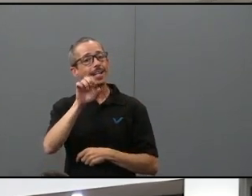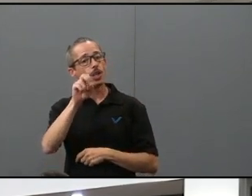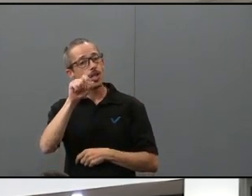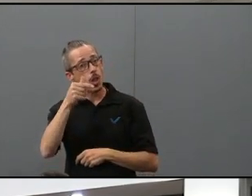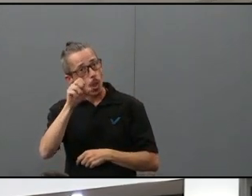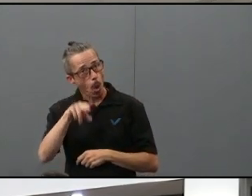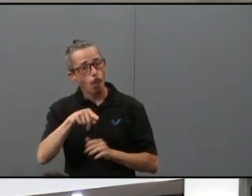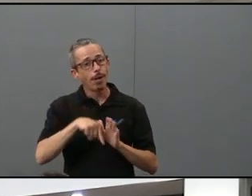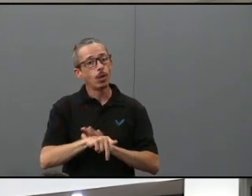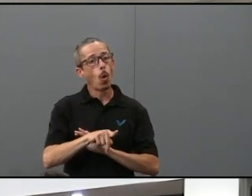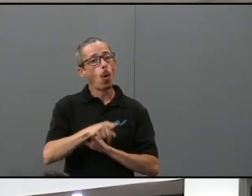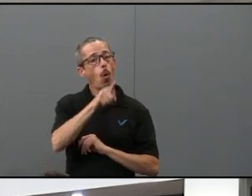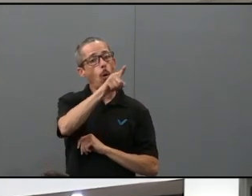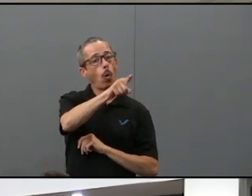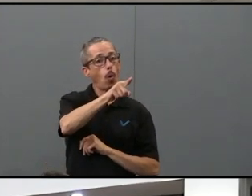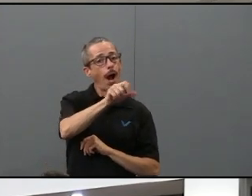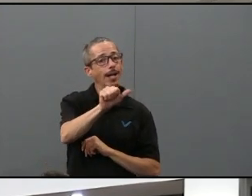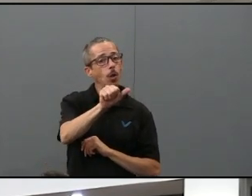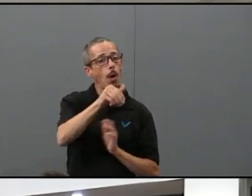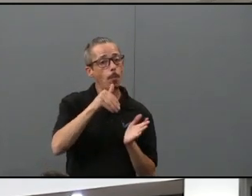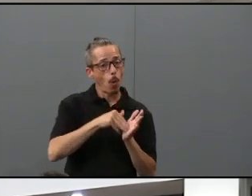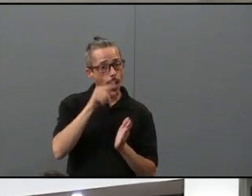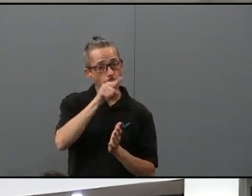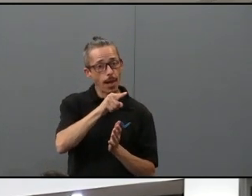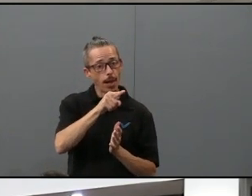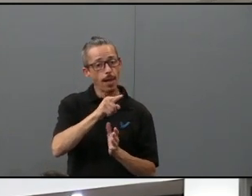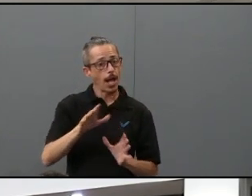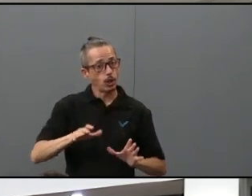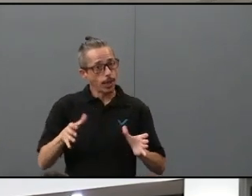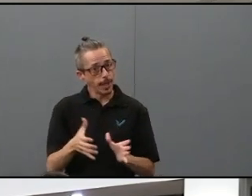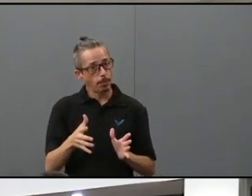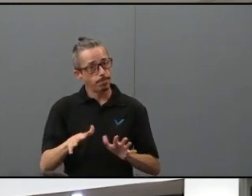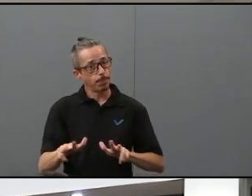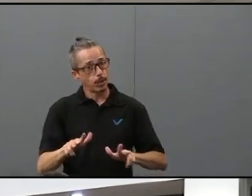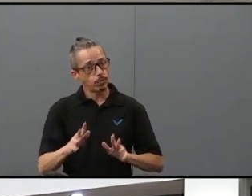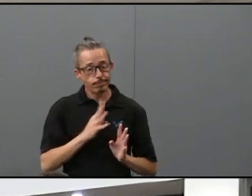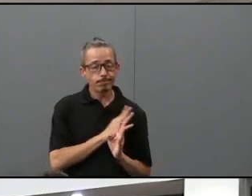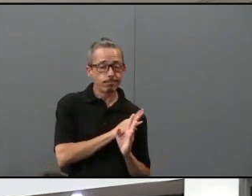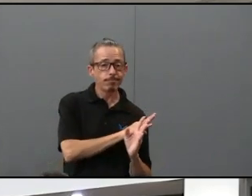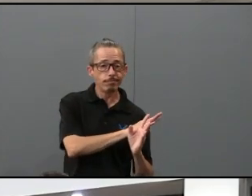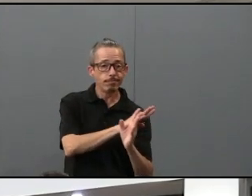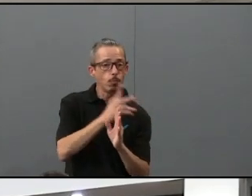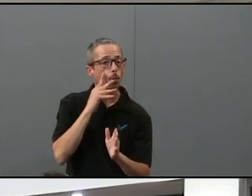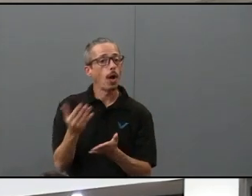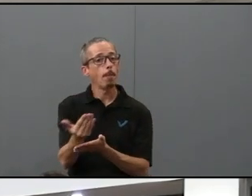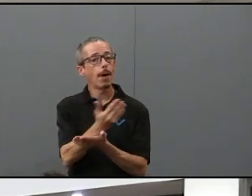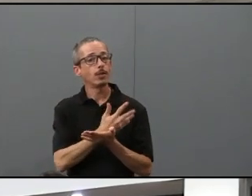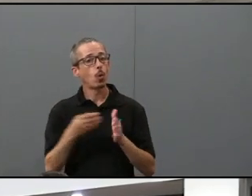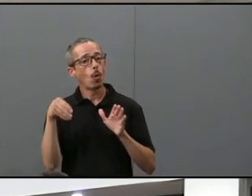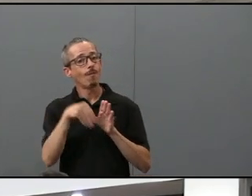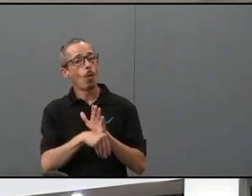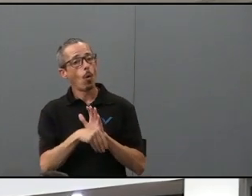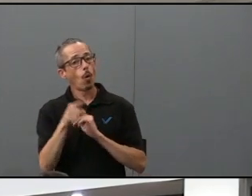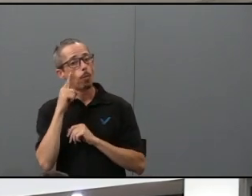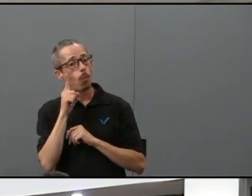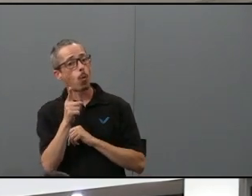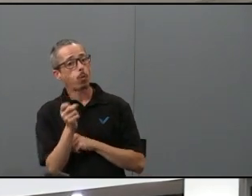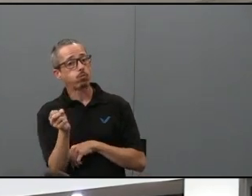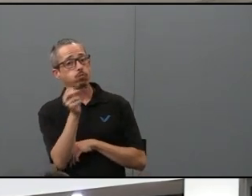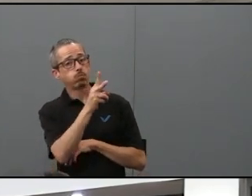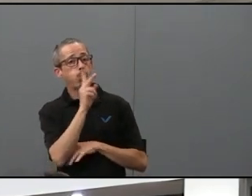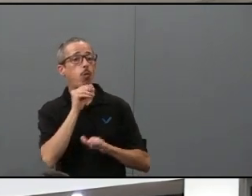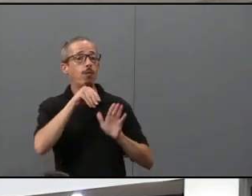Montréal le temps d'agir est maintenant et ensemble nous pouvons amasser des fonds cruciaux pour propulser la